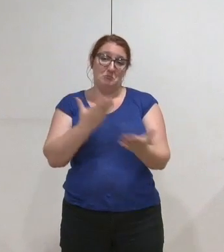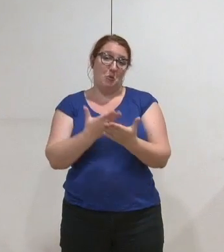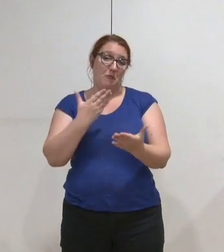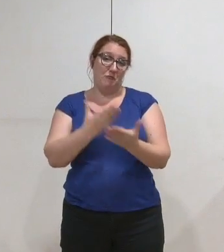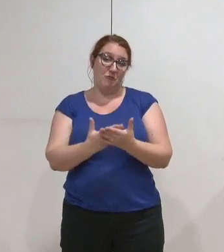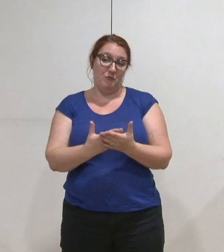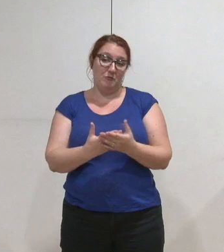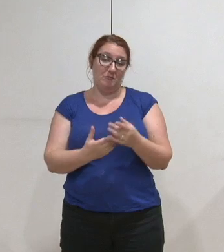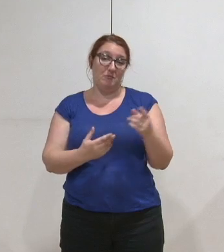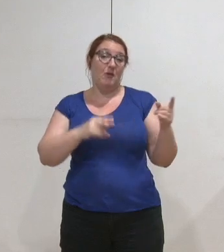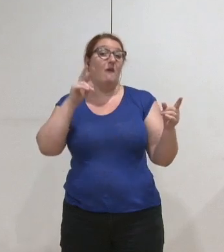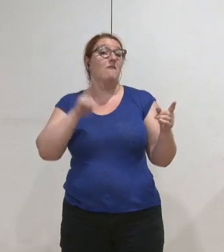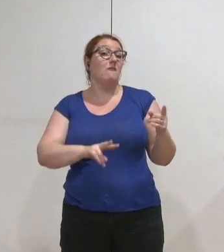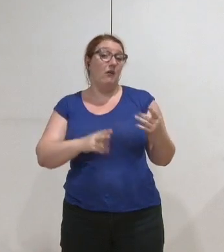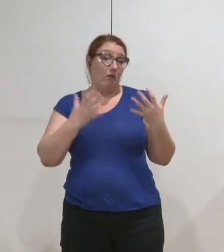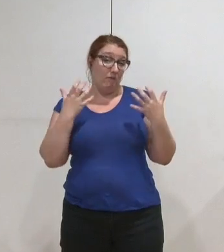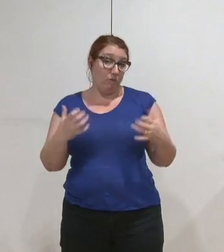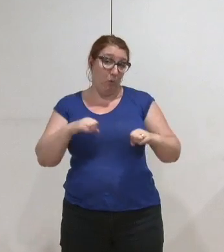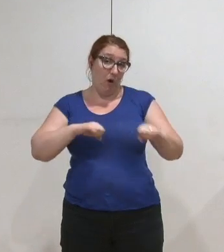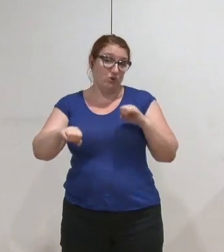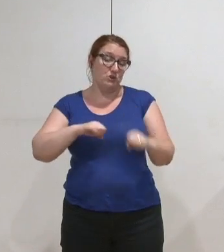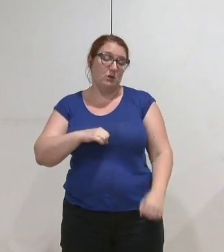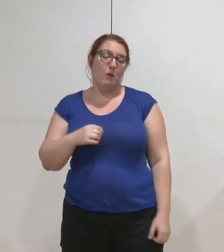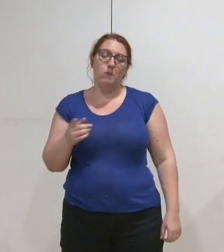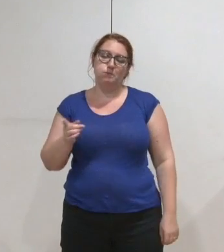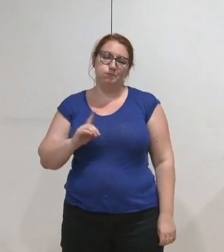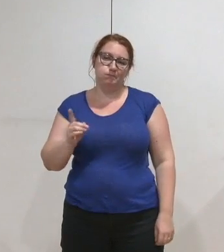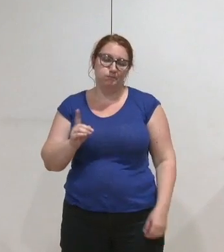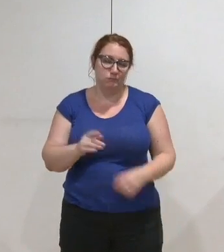d'agir en vérité mais au fond